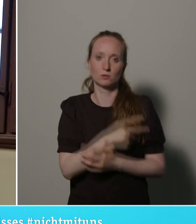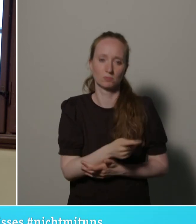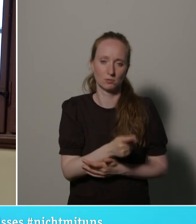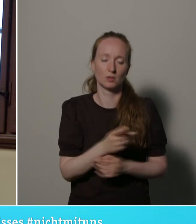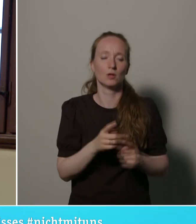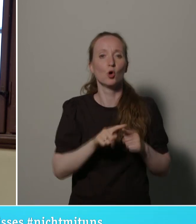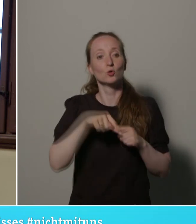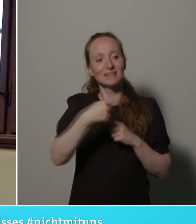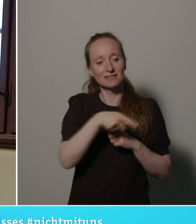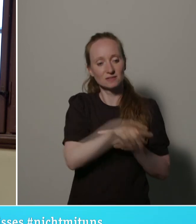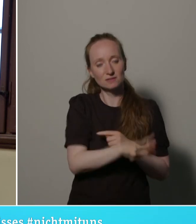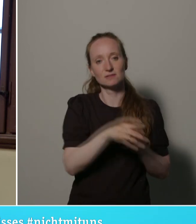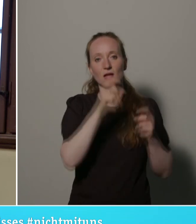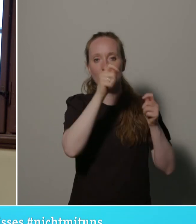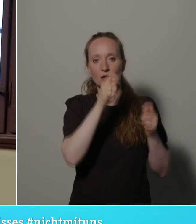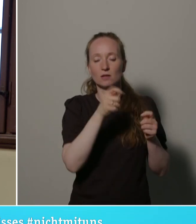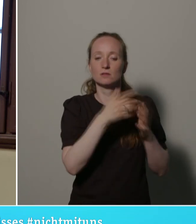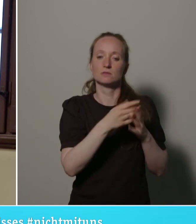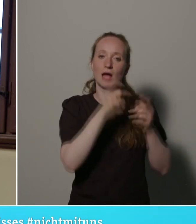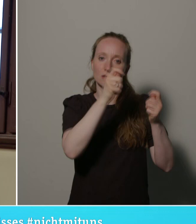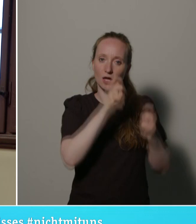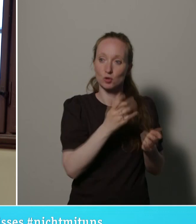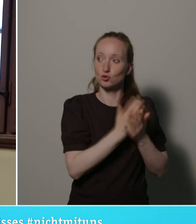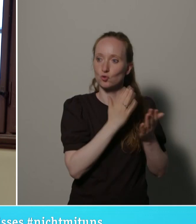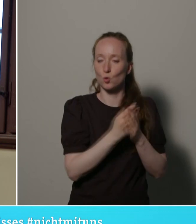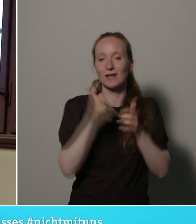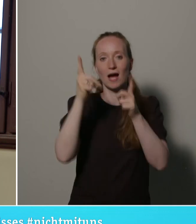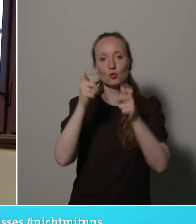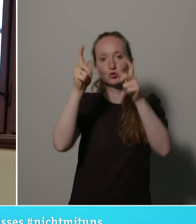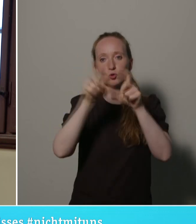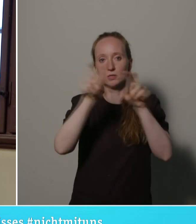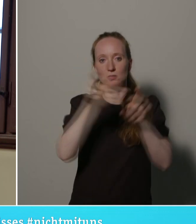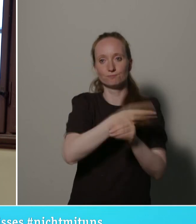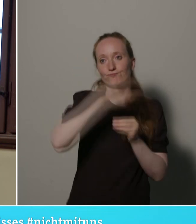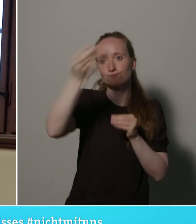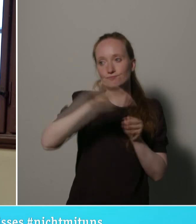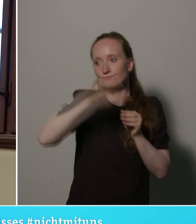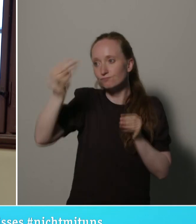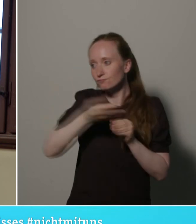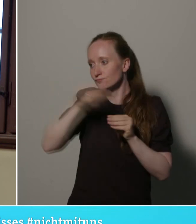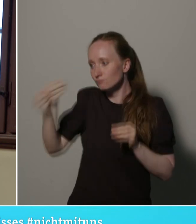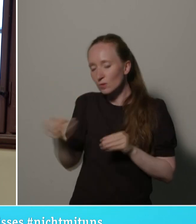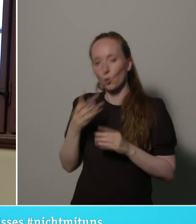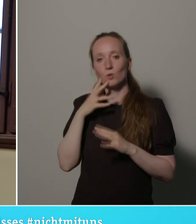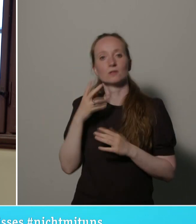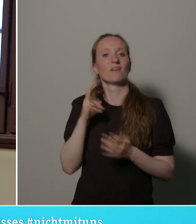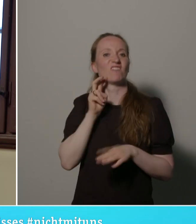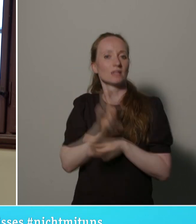der Verweisung in die Ausschüsse dort vorzustellen und diskutieren zu